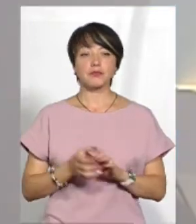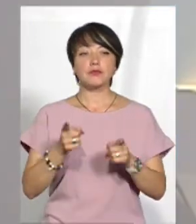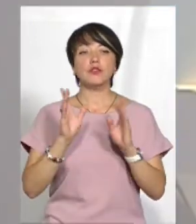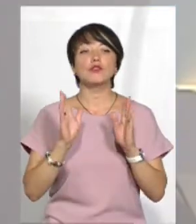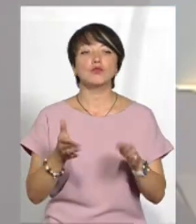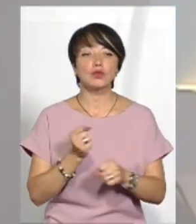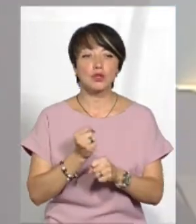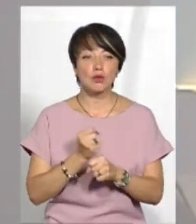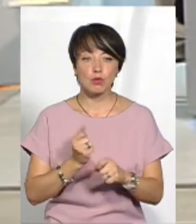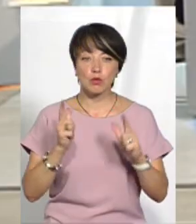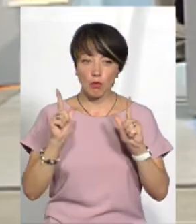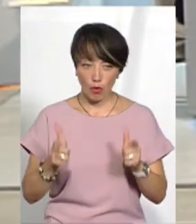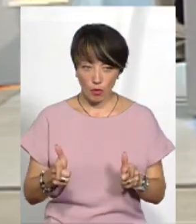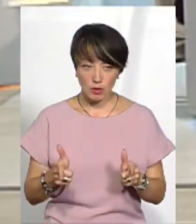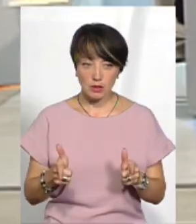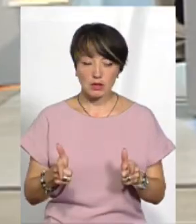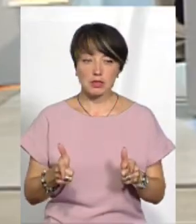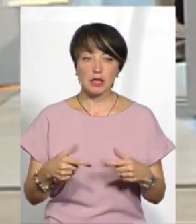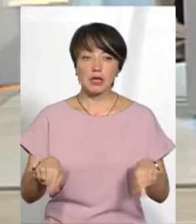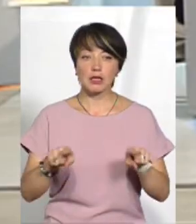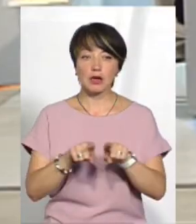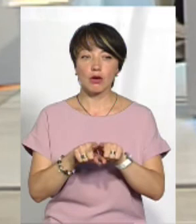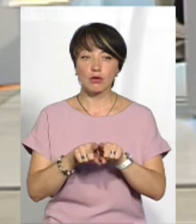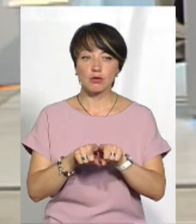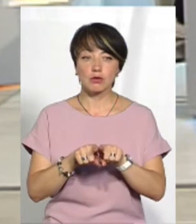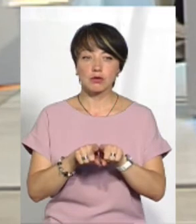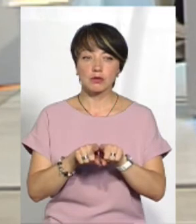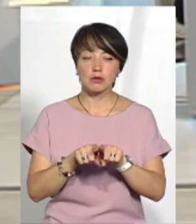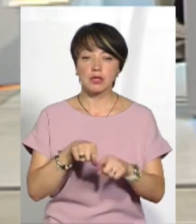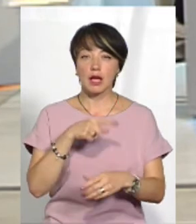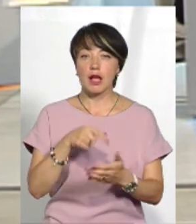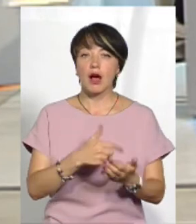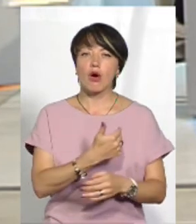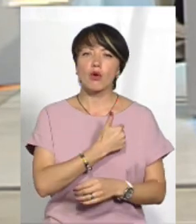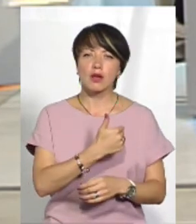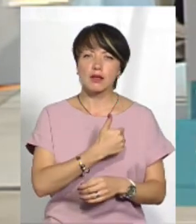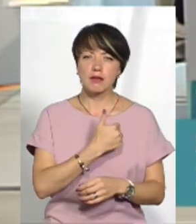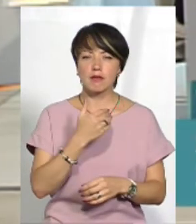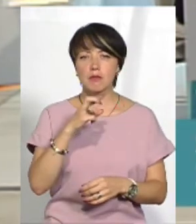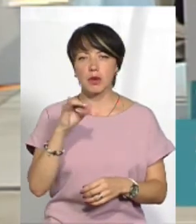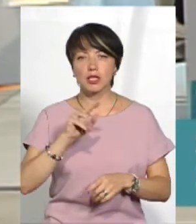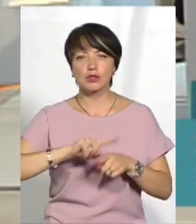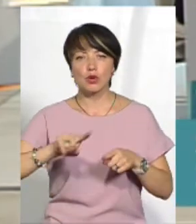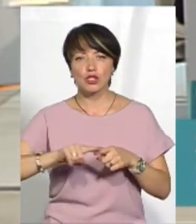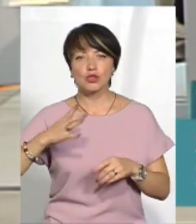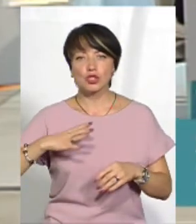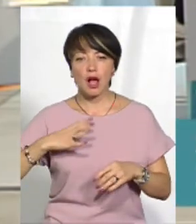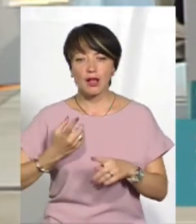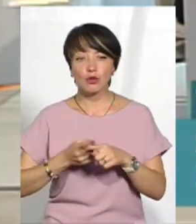будете робити? Погодитися на таку... Ви знаєте, я б дуже хотів би скоріше дочекати